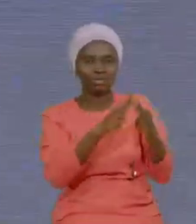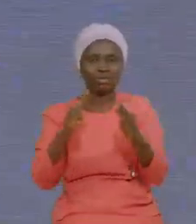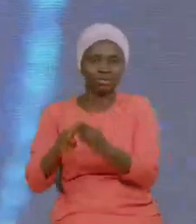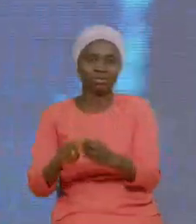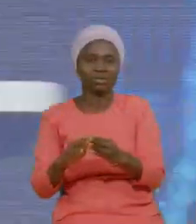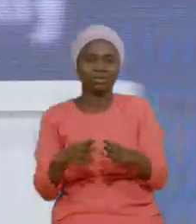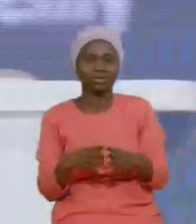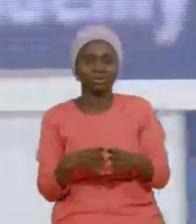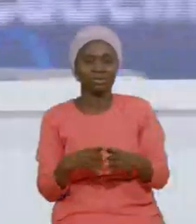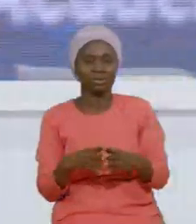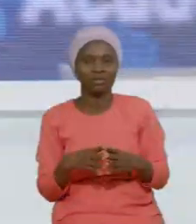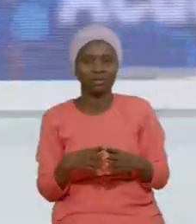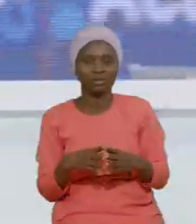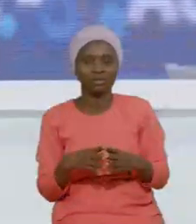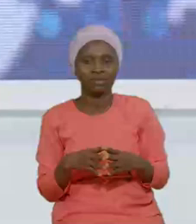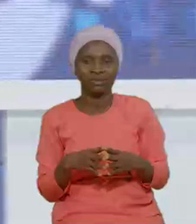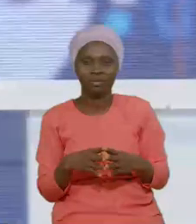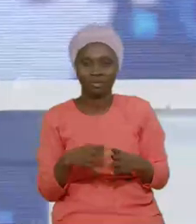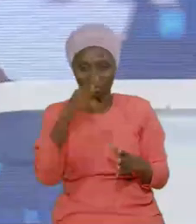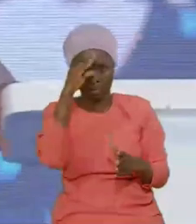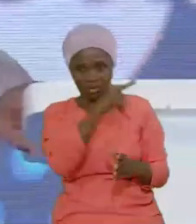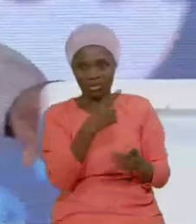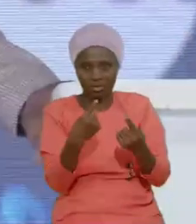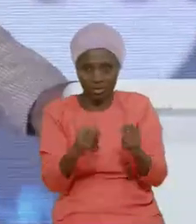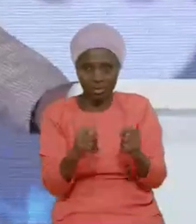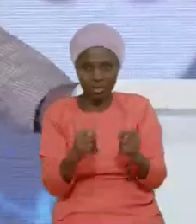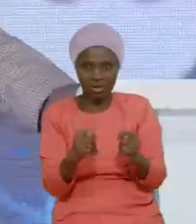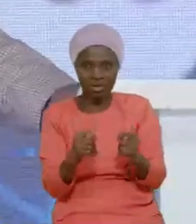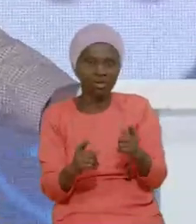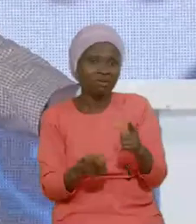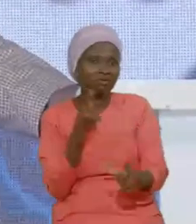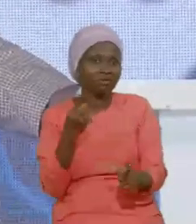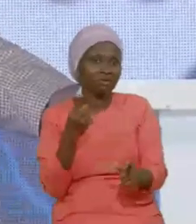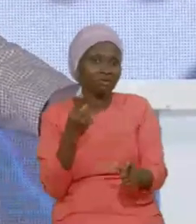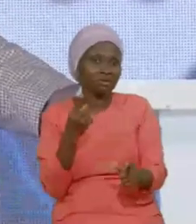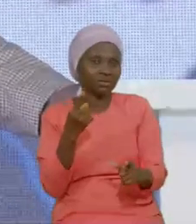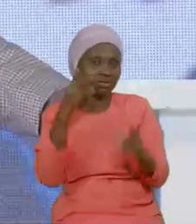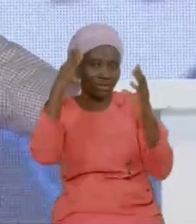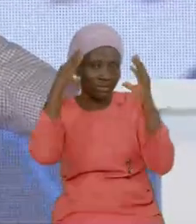Il voulait avoir des filaments qui allaient donc produire la lumière à la communauté.